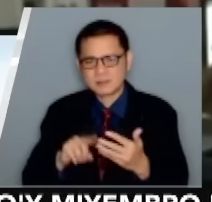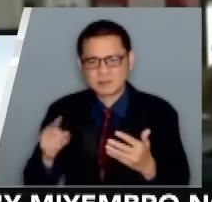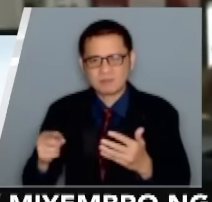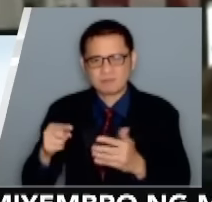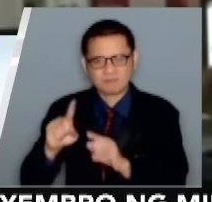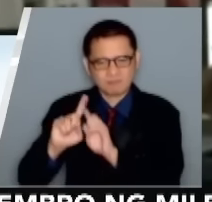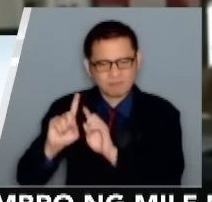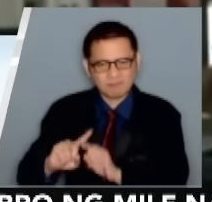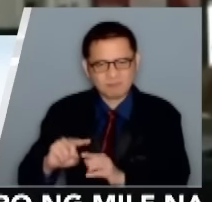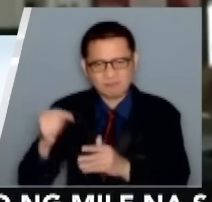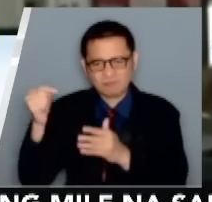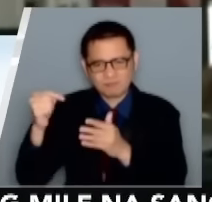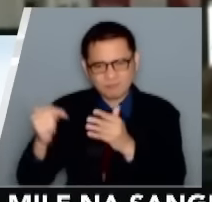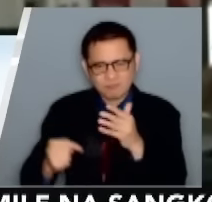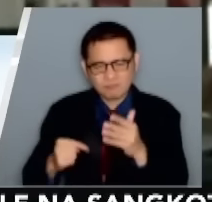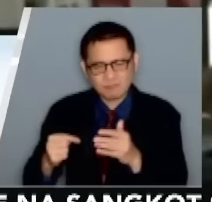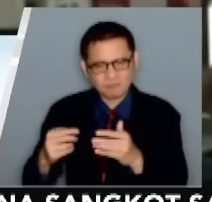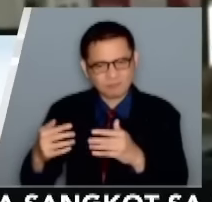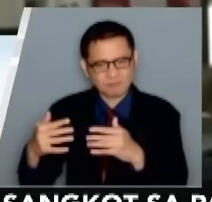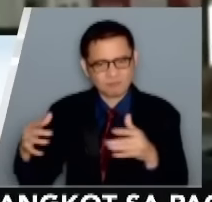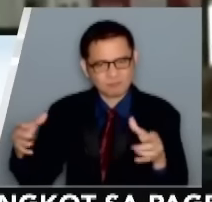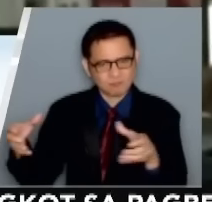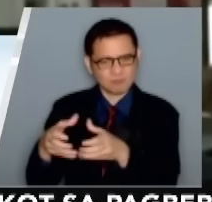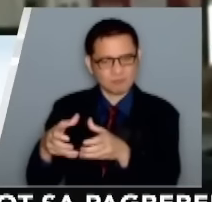ay wala pa silang